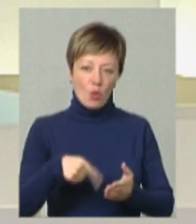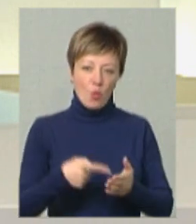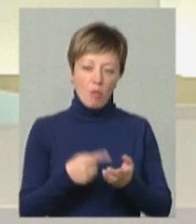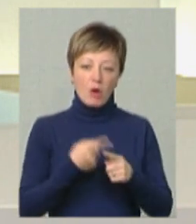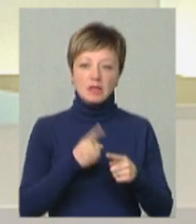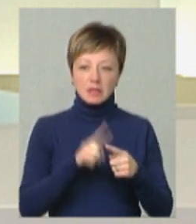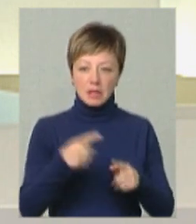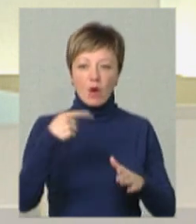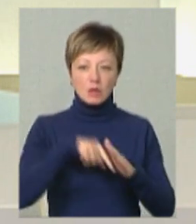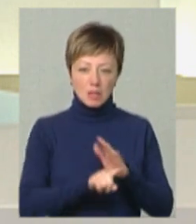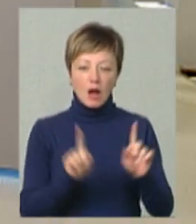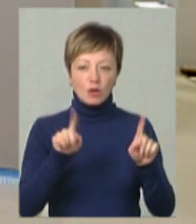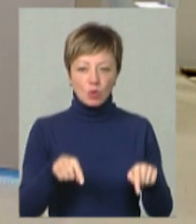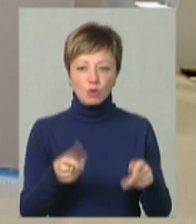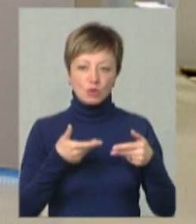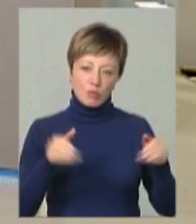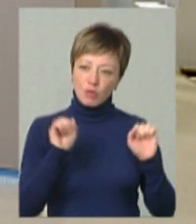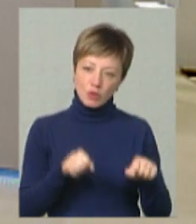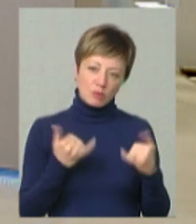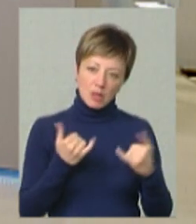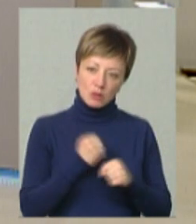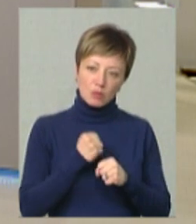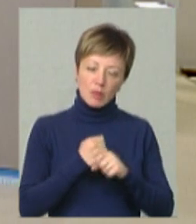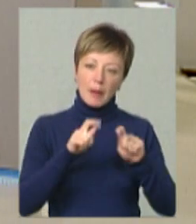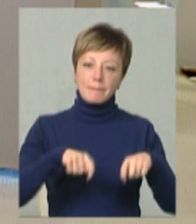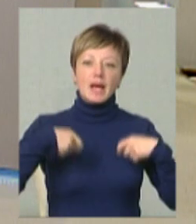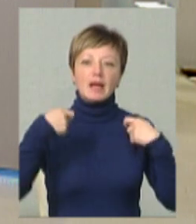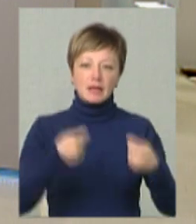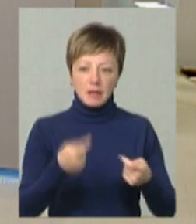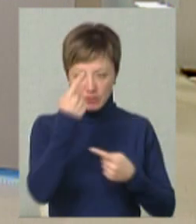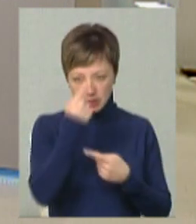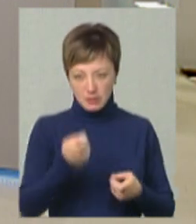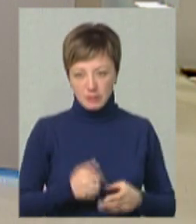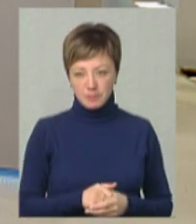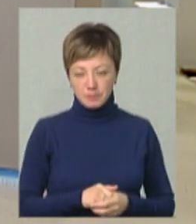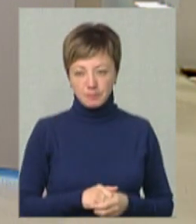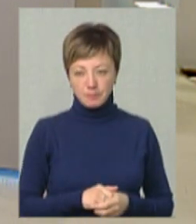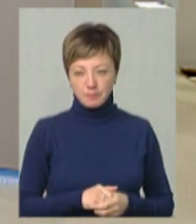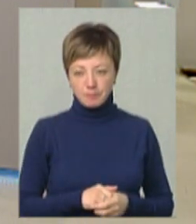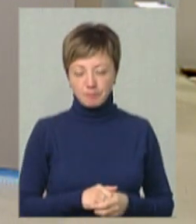Це ознака того, що ми можемо зараз зробити, передавши їм певний сигнал.